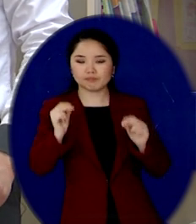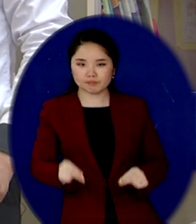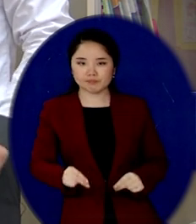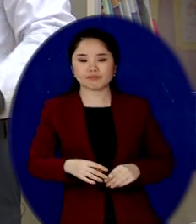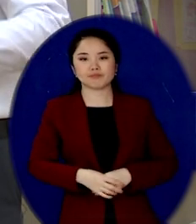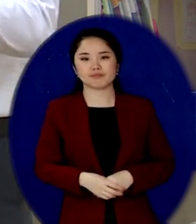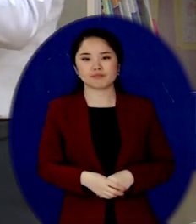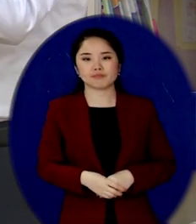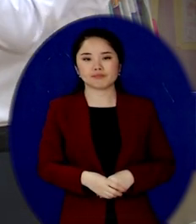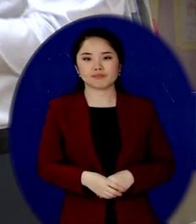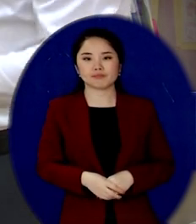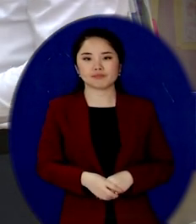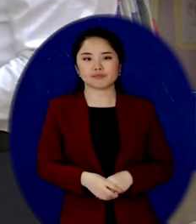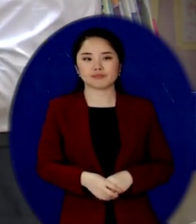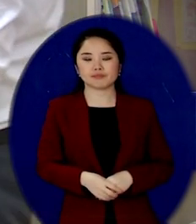нэ.